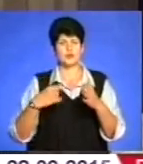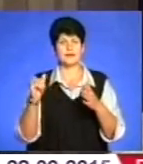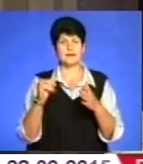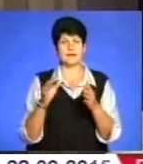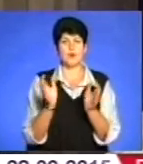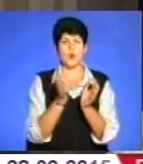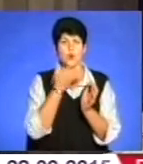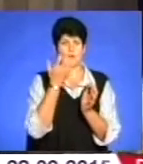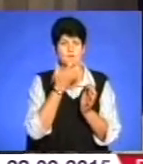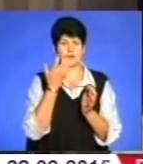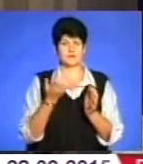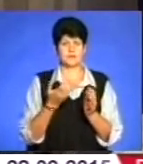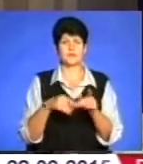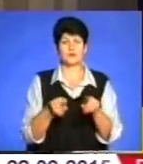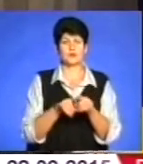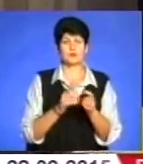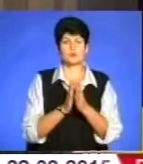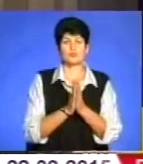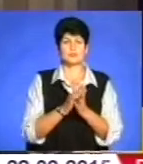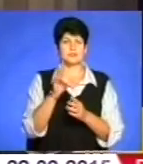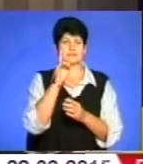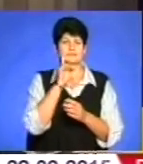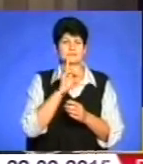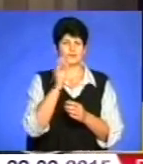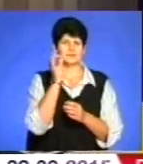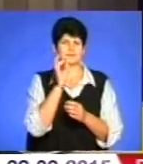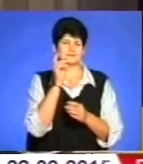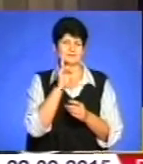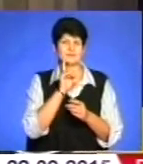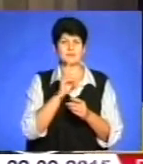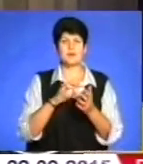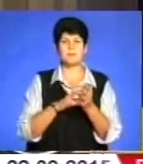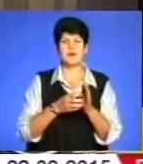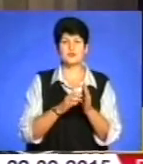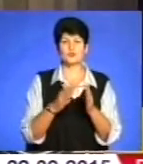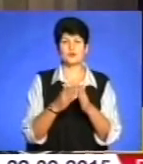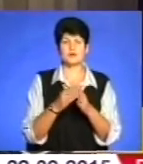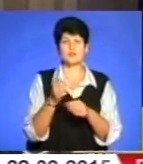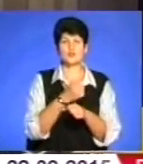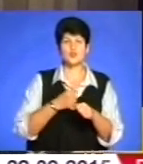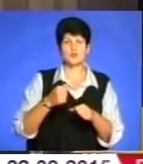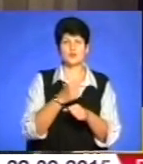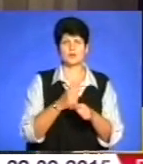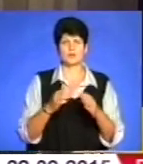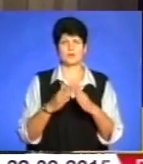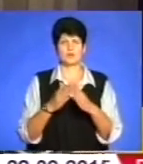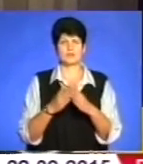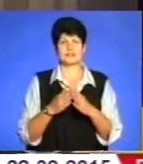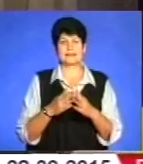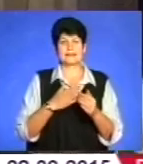хлопці часто просять чогось смачненького, тобто таке як печиво і домашні тушонки, це теж для